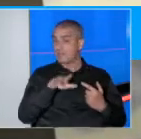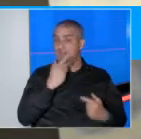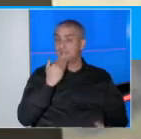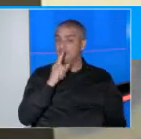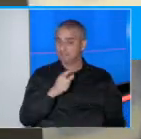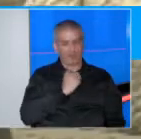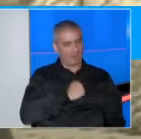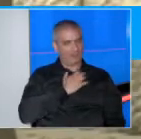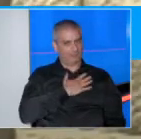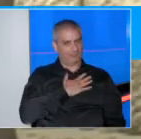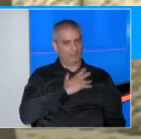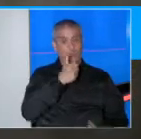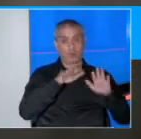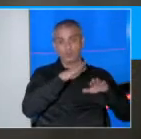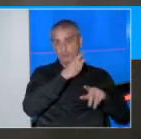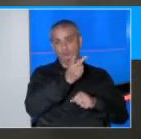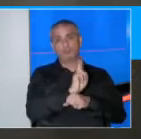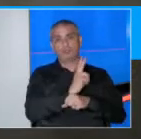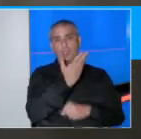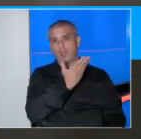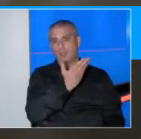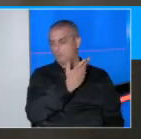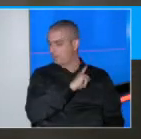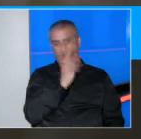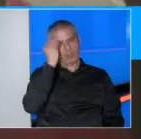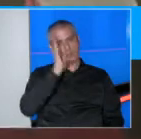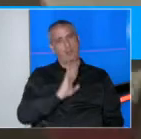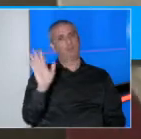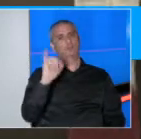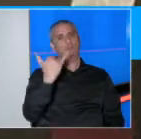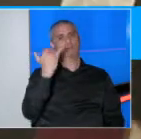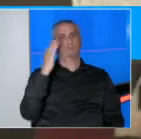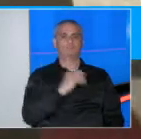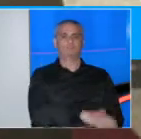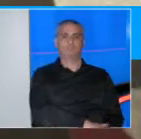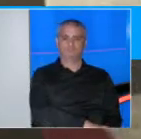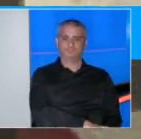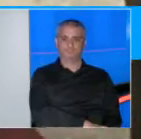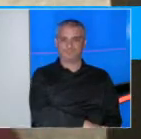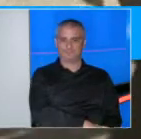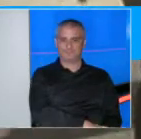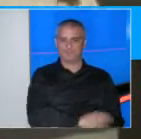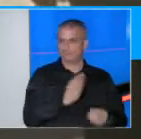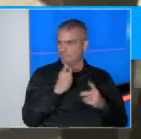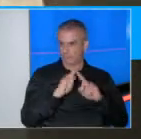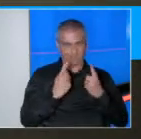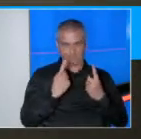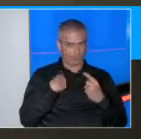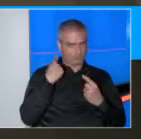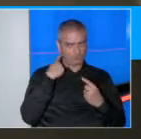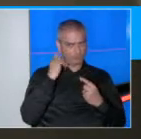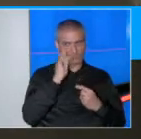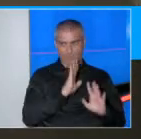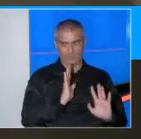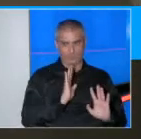ישראל, לצערנו הרב יש לכם ראש ממשלה שהוא משקר, ואל תלמדו ממנו. כן, זה מה שאני אומר. אבל את הדברים האחרים שאנחנו שומעים